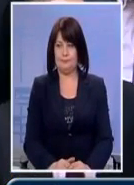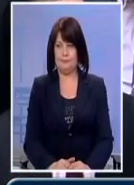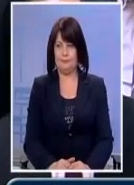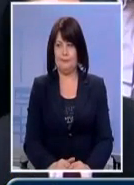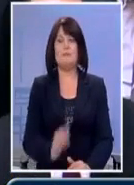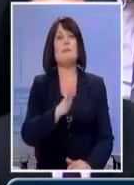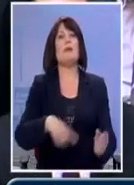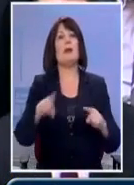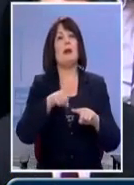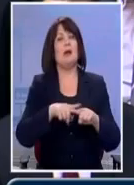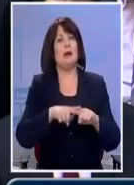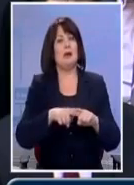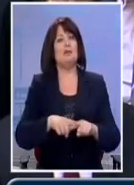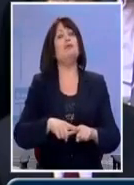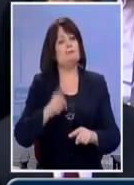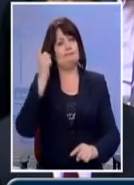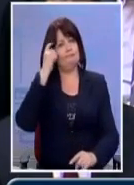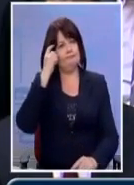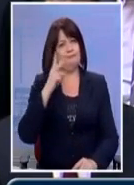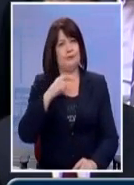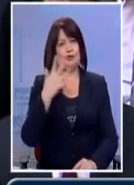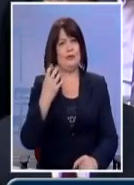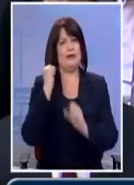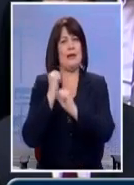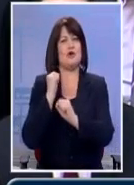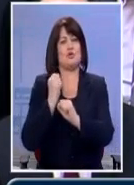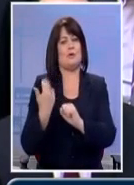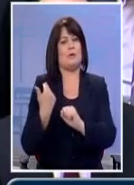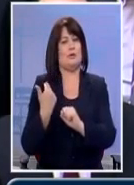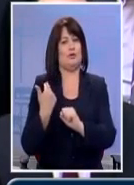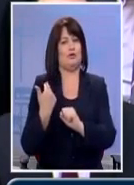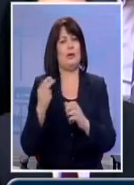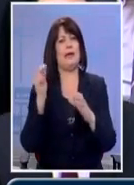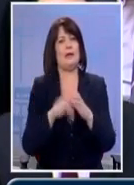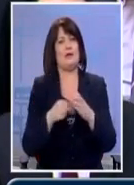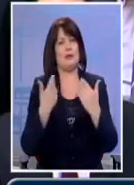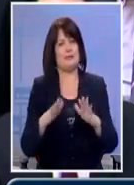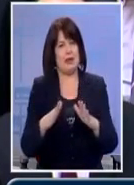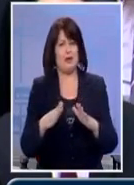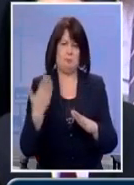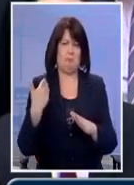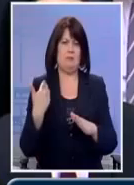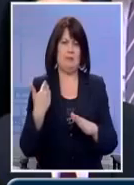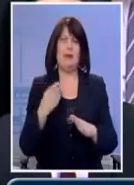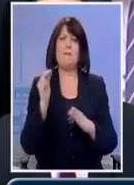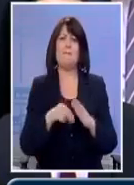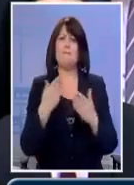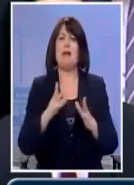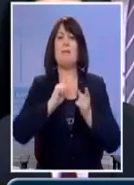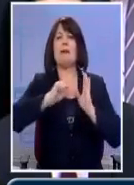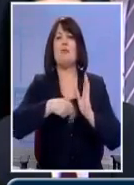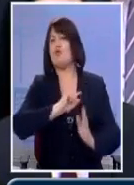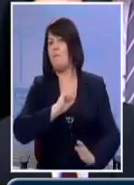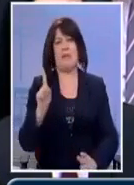ο ελληνικός λαός με πλήρη συνείδηση στις 25 Ιανουαρίου του 2015 ψήφισε κατά του